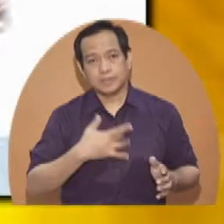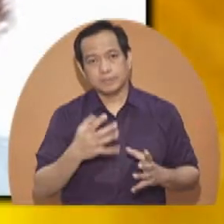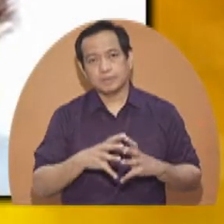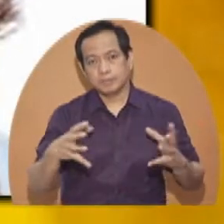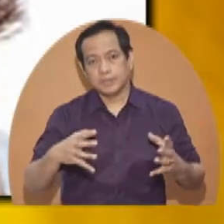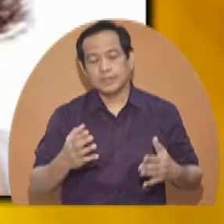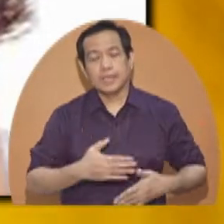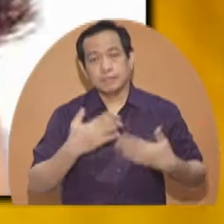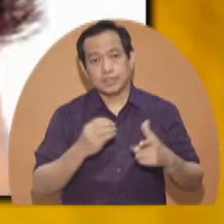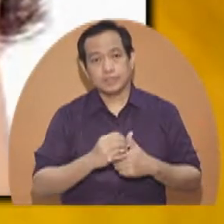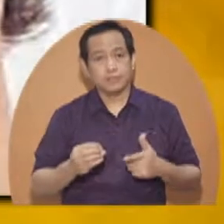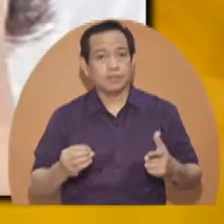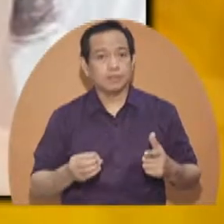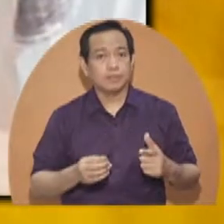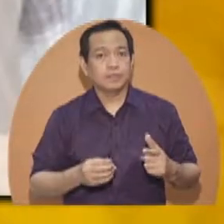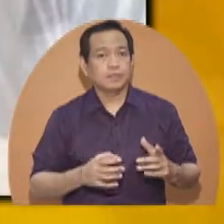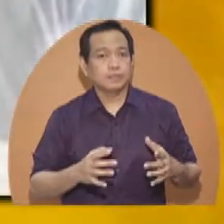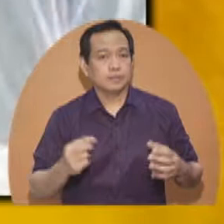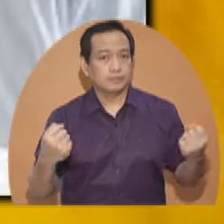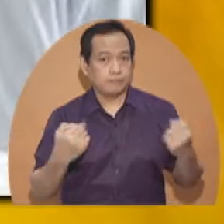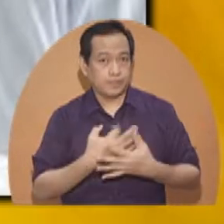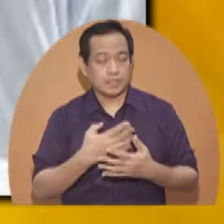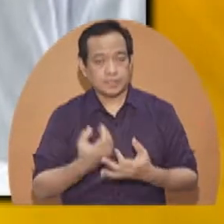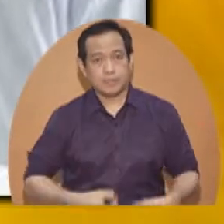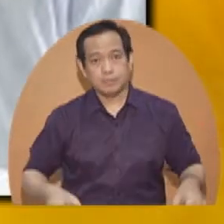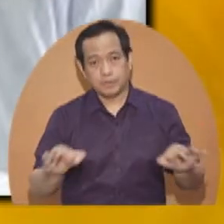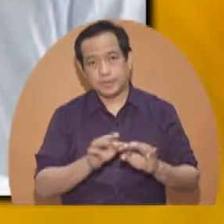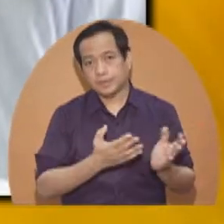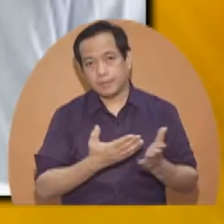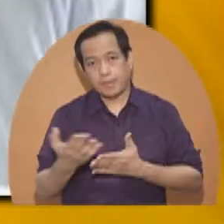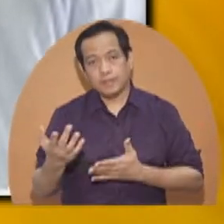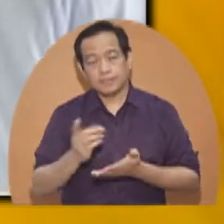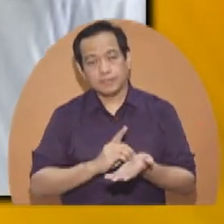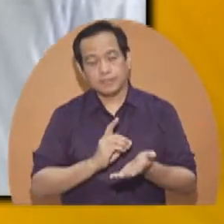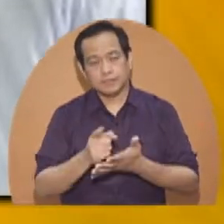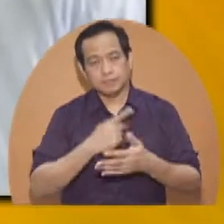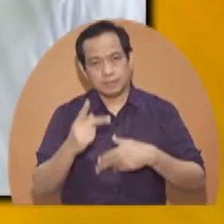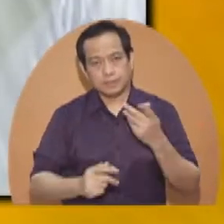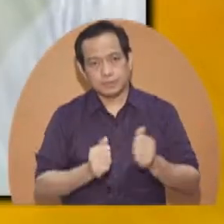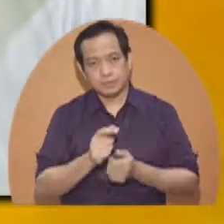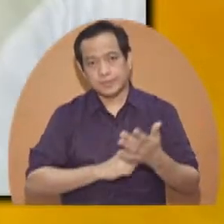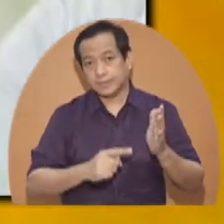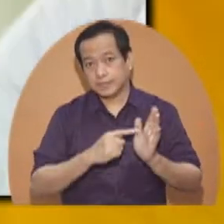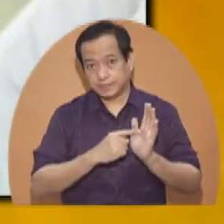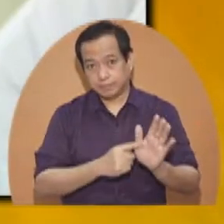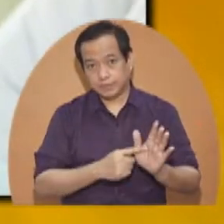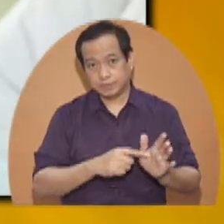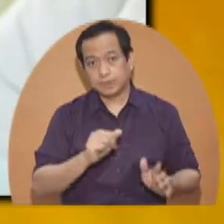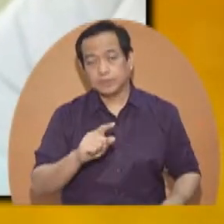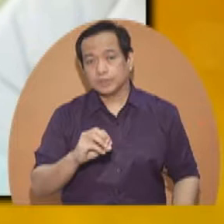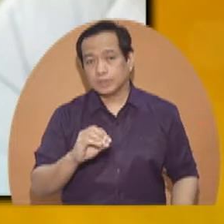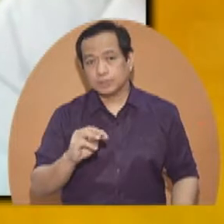nakakaramdam ng sobrang tuwa o takot. Importanteng madala agad sa doktor ang mga taong nagkakaroon